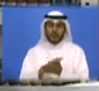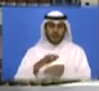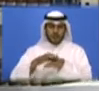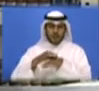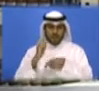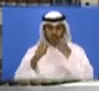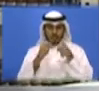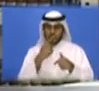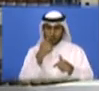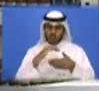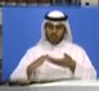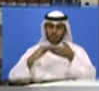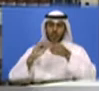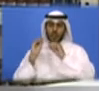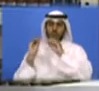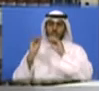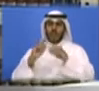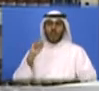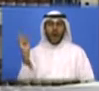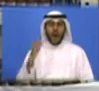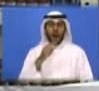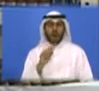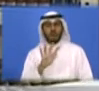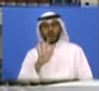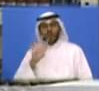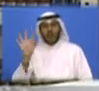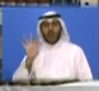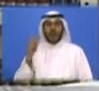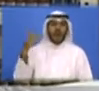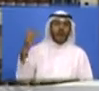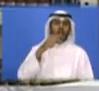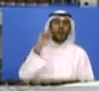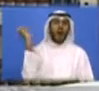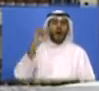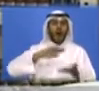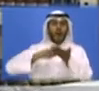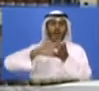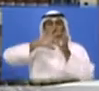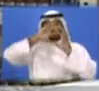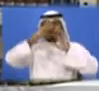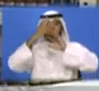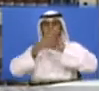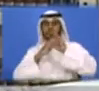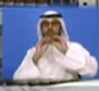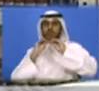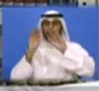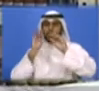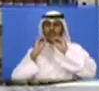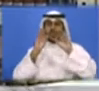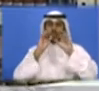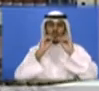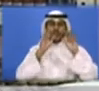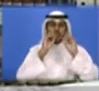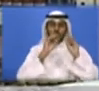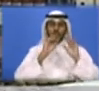في العالم الإسلامي شرقا وغربا، وبحمد الله تبارك وتعالى وزعنا في دول كثيرة مثل